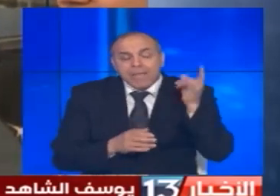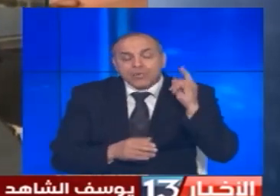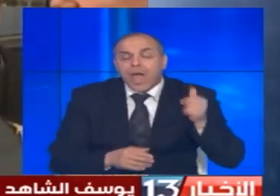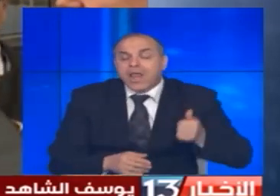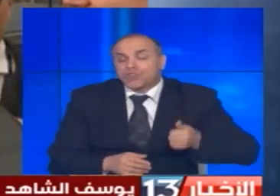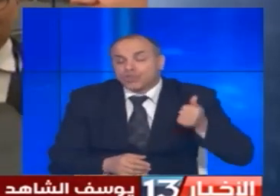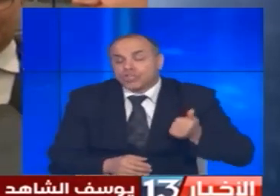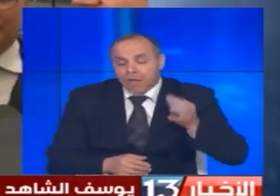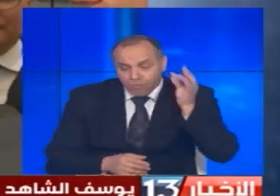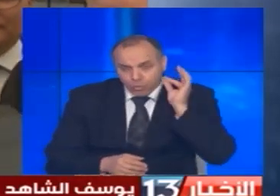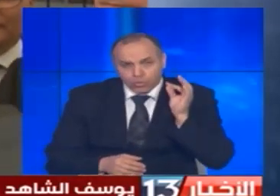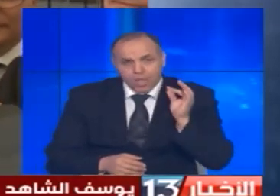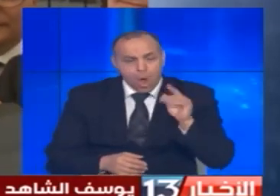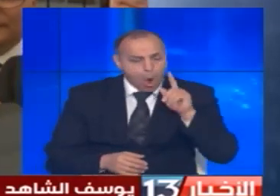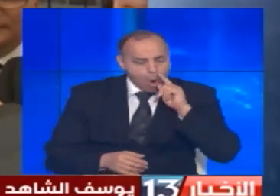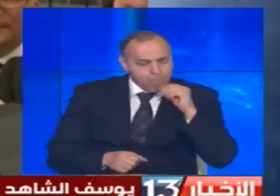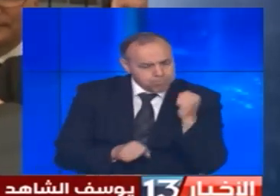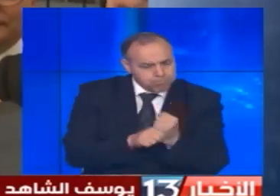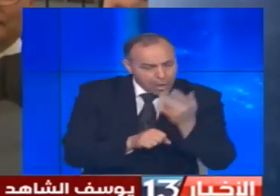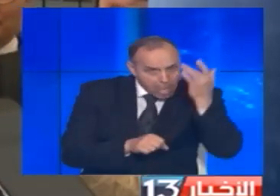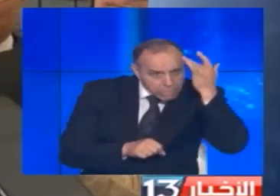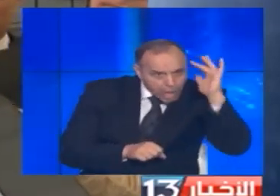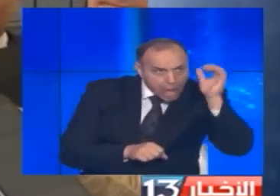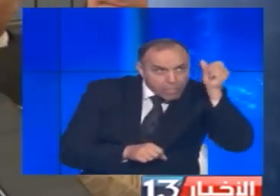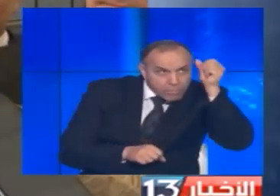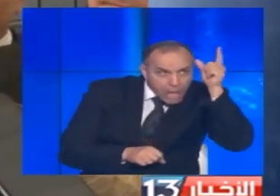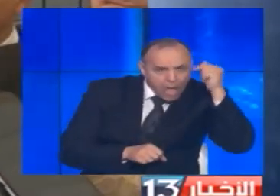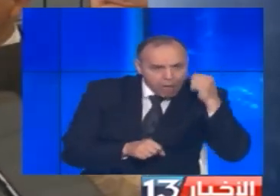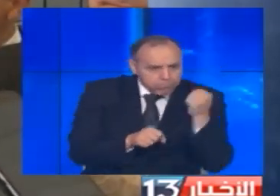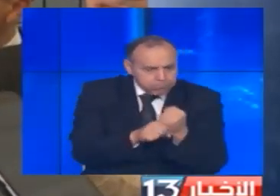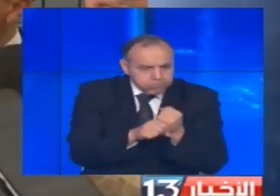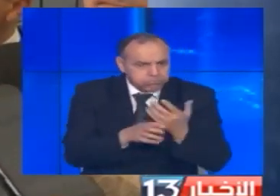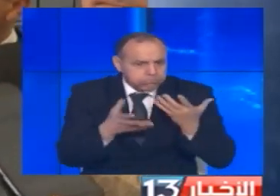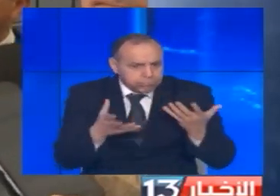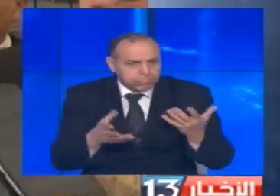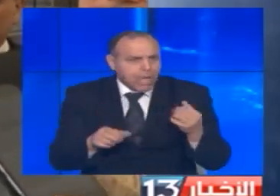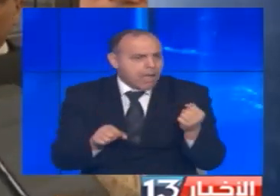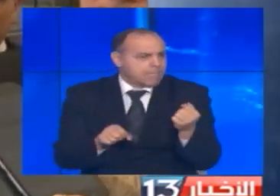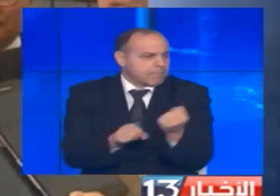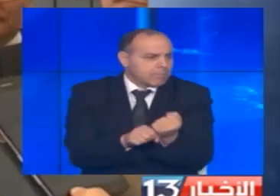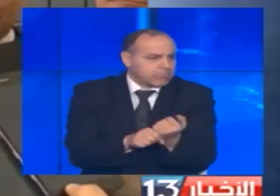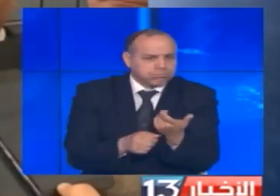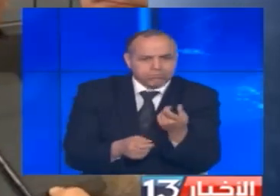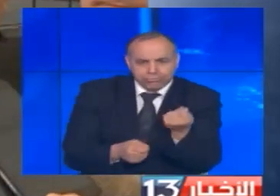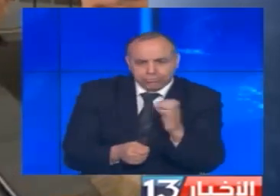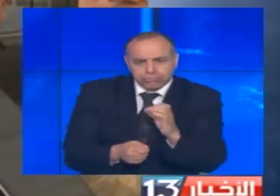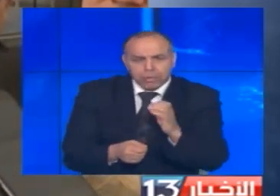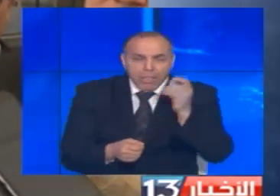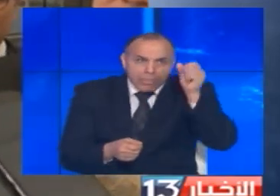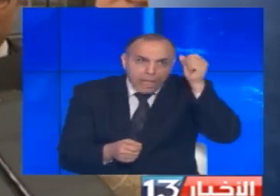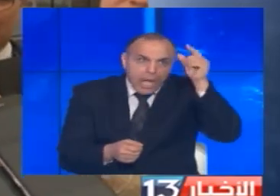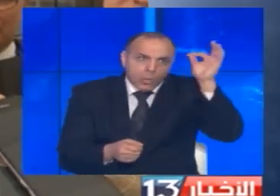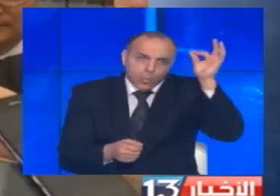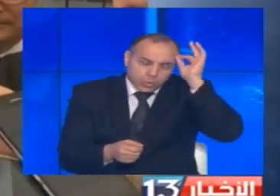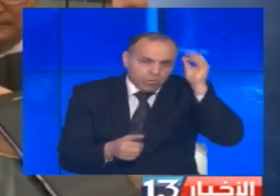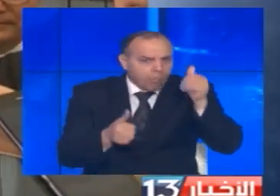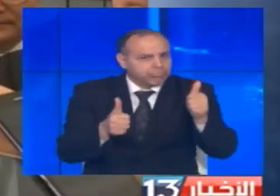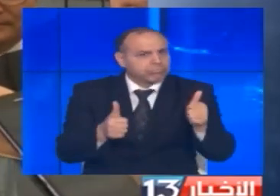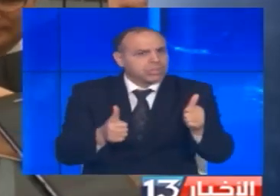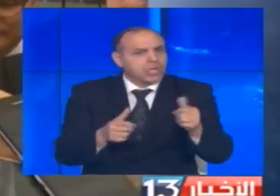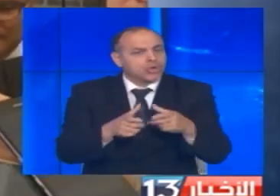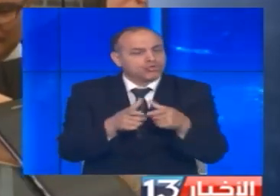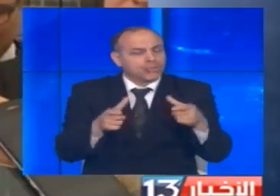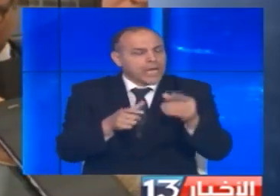كبيرة في تونس تاع الناس استثمرت في الذكاء، استثمرت في المعرفة، استثمرت في الذكاء التونسي. هذه